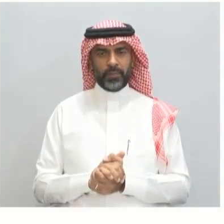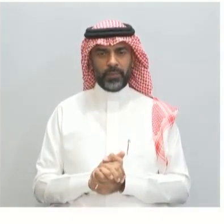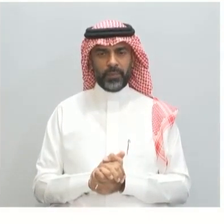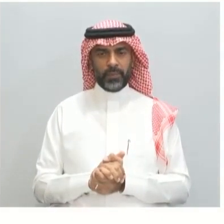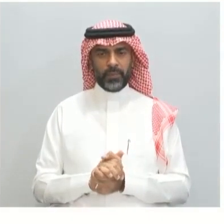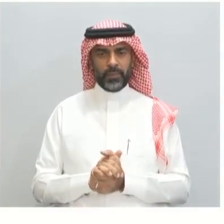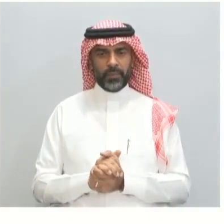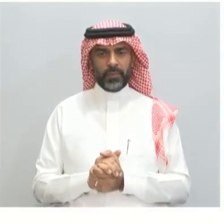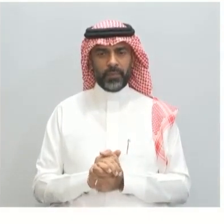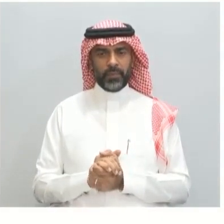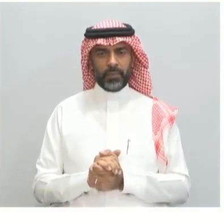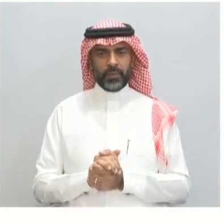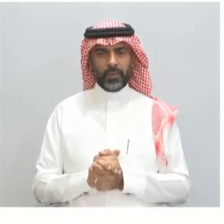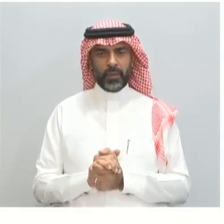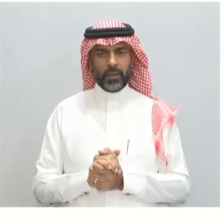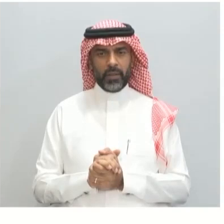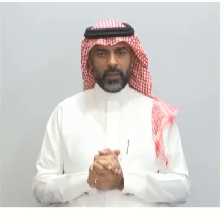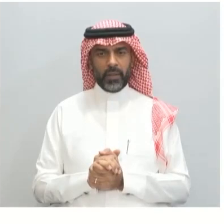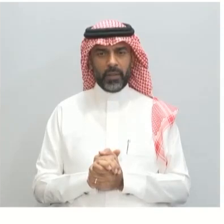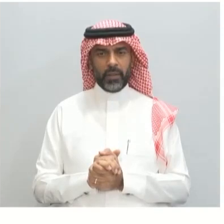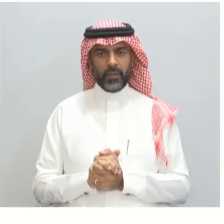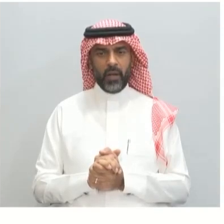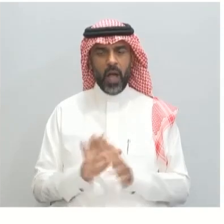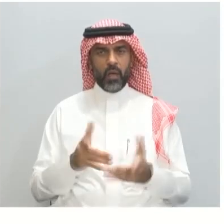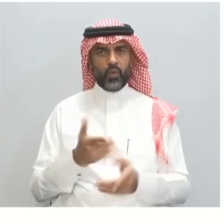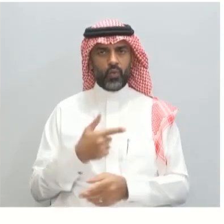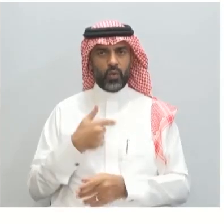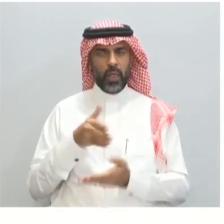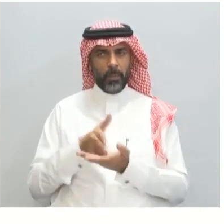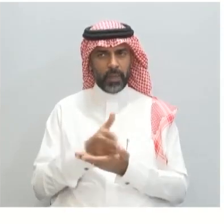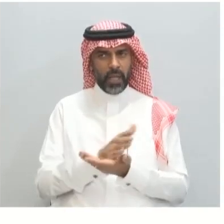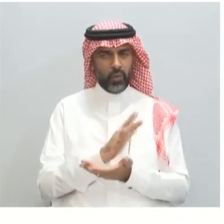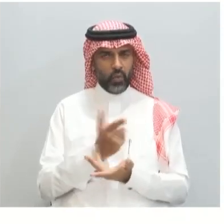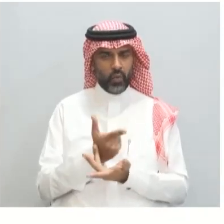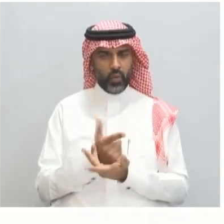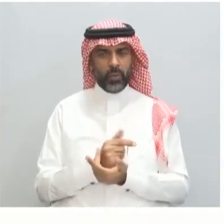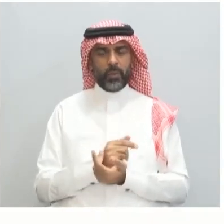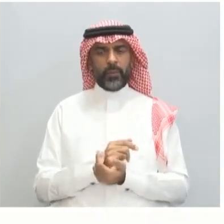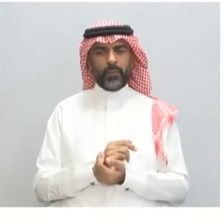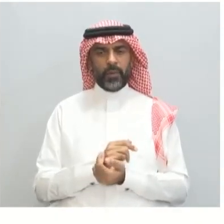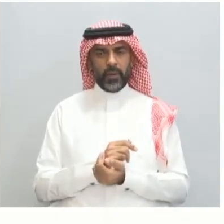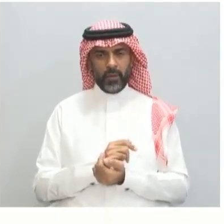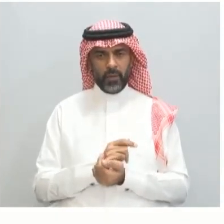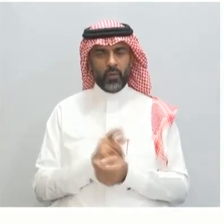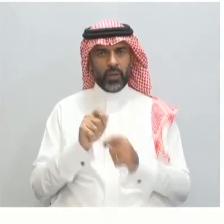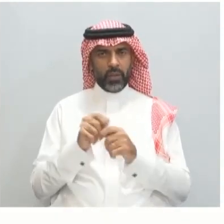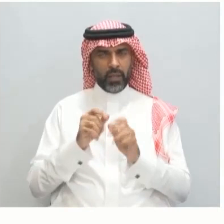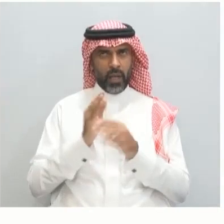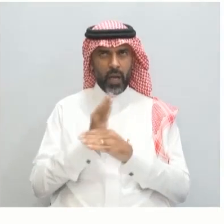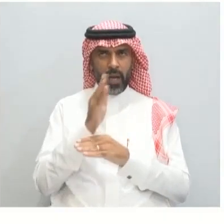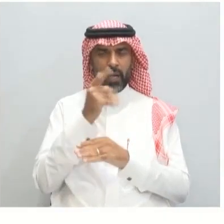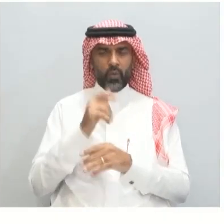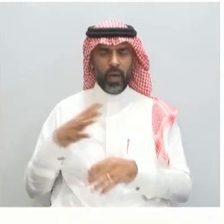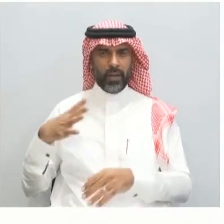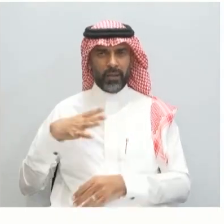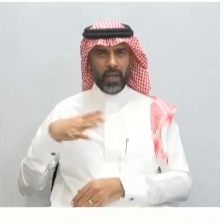والمستخدمه ك وما هي او من يستفيد من هذه التطبيقات كمجال حصر المواد وانتاج الخرائط ومجال